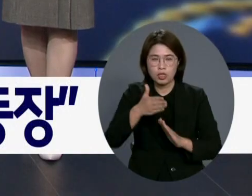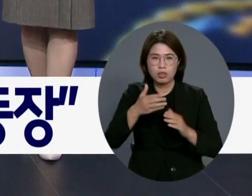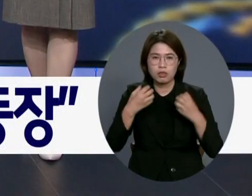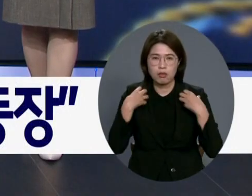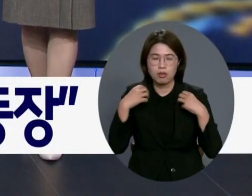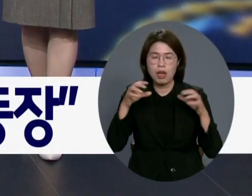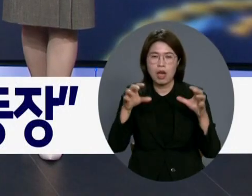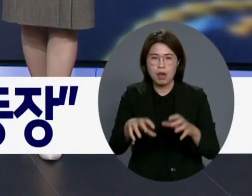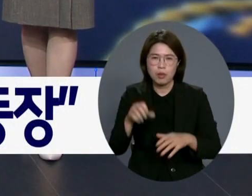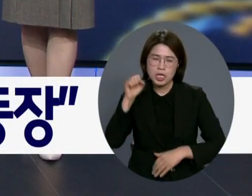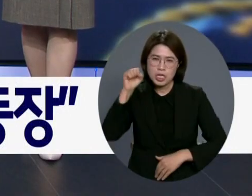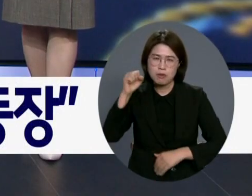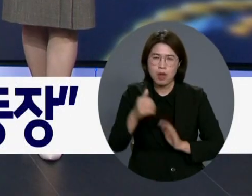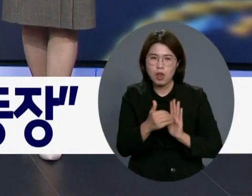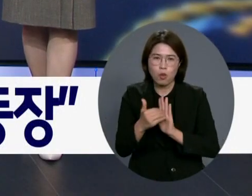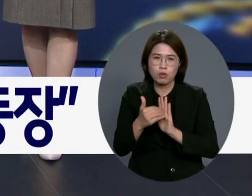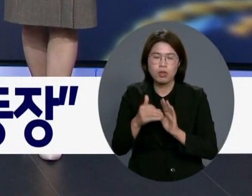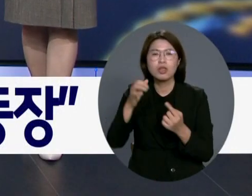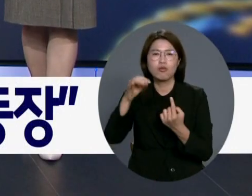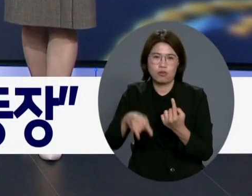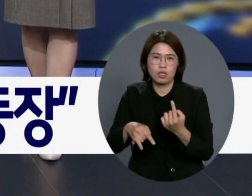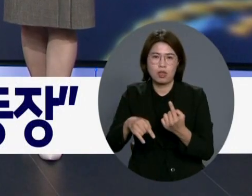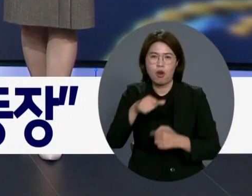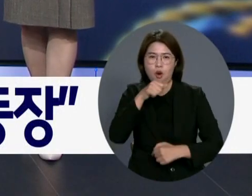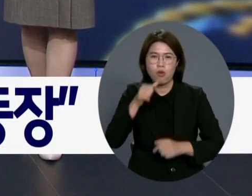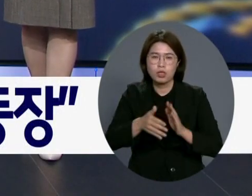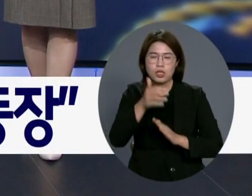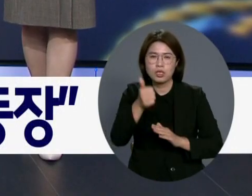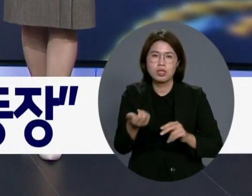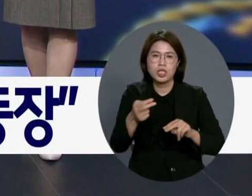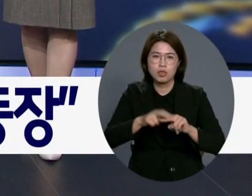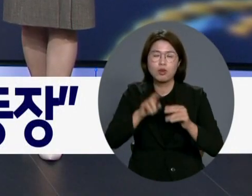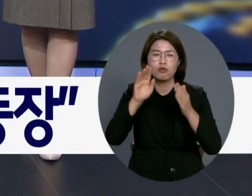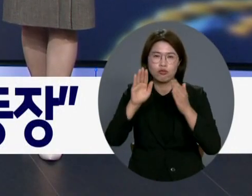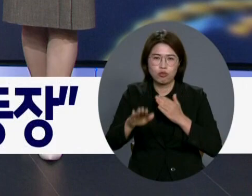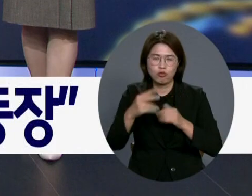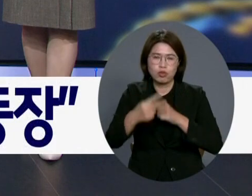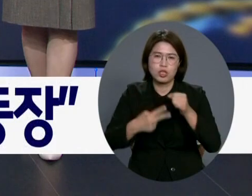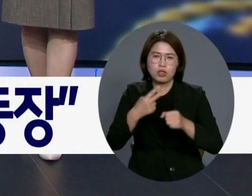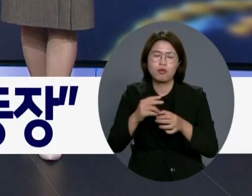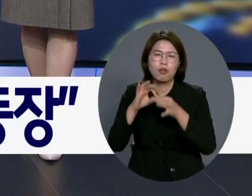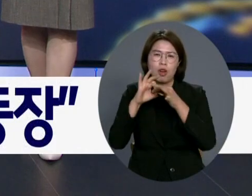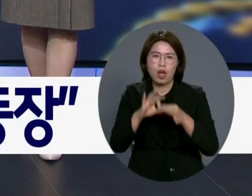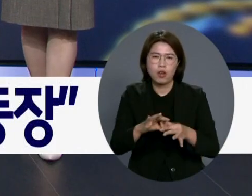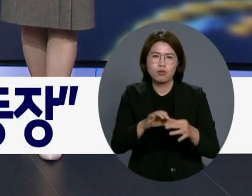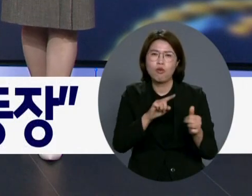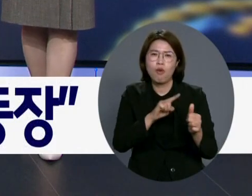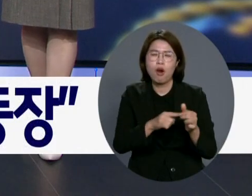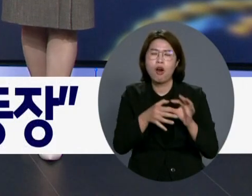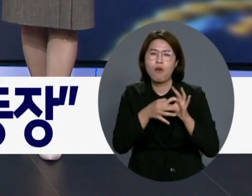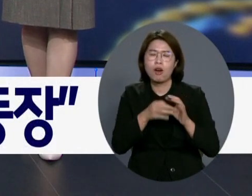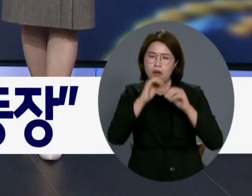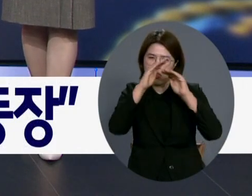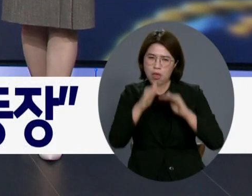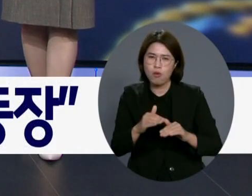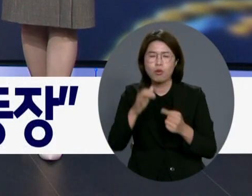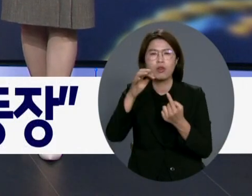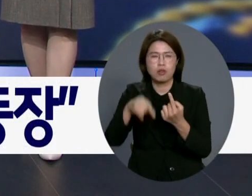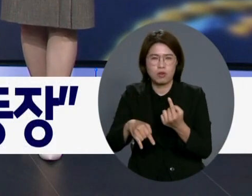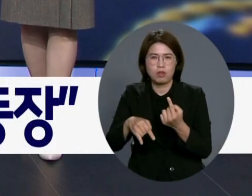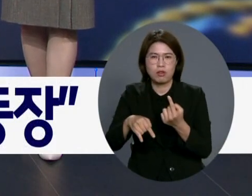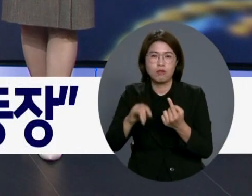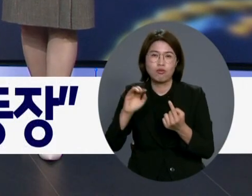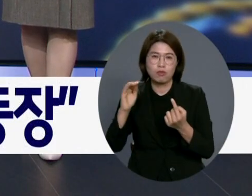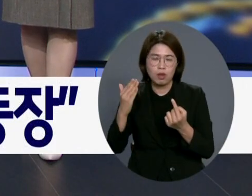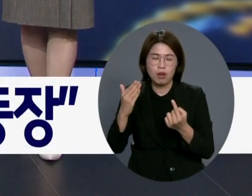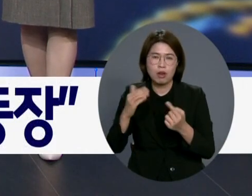집회시위 통제가 1위였는데 홍준표 시장이 취임한 이후 2년 연속 홍 시장 관련 내용이 뽑히면서